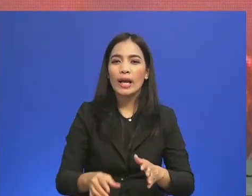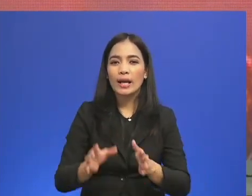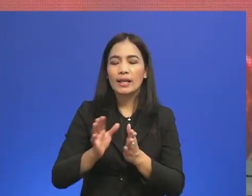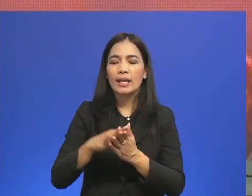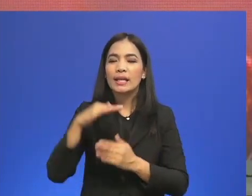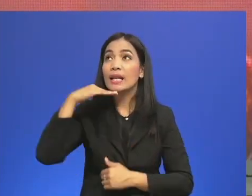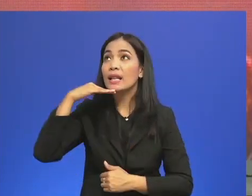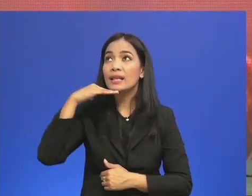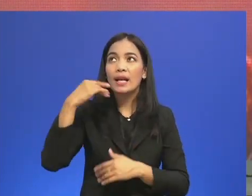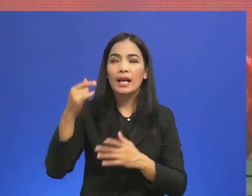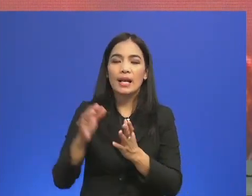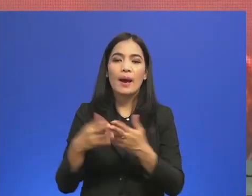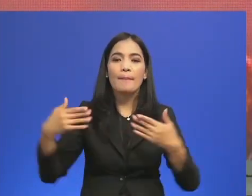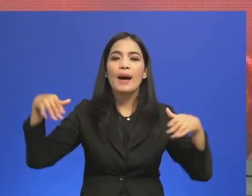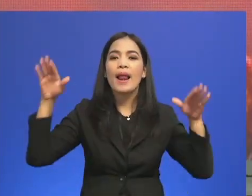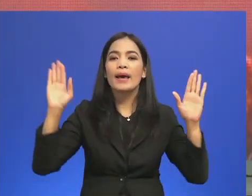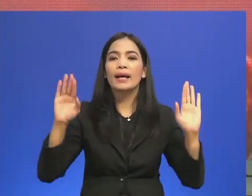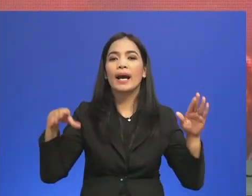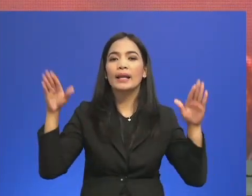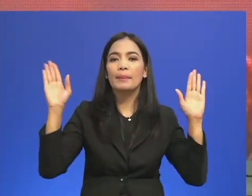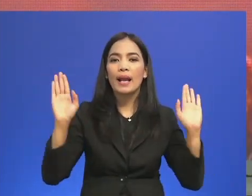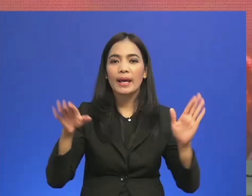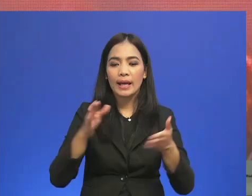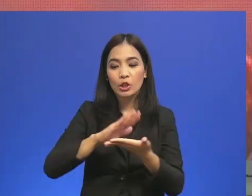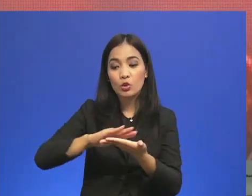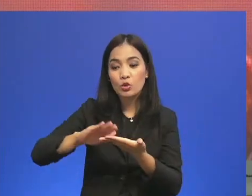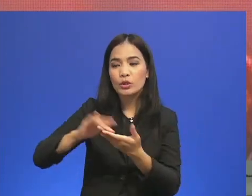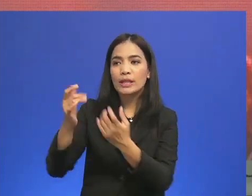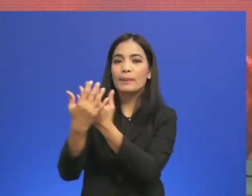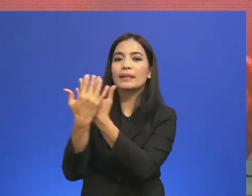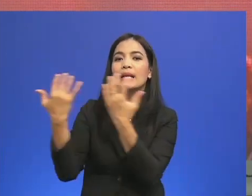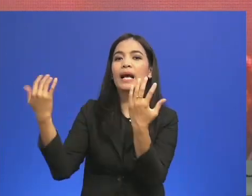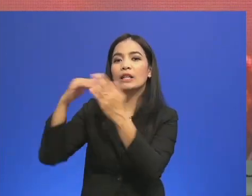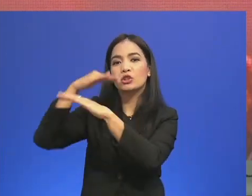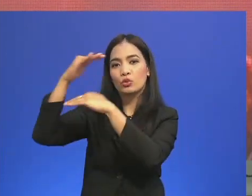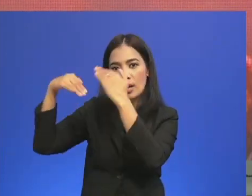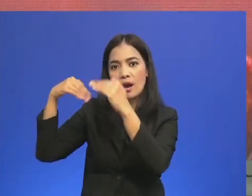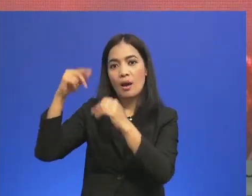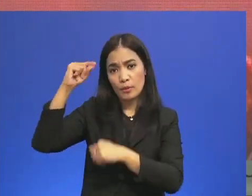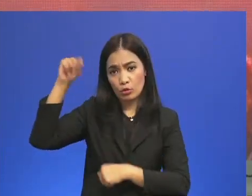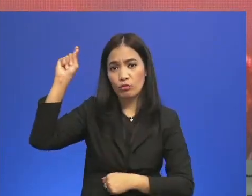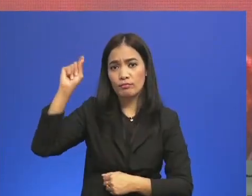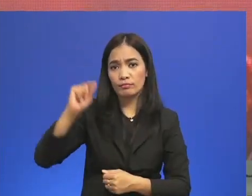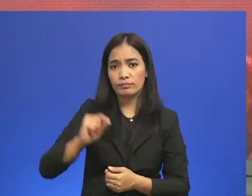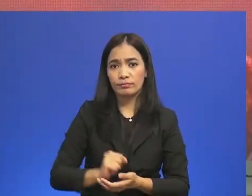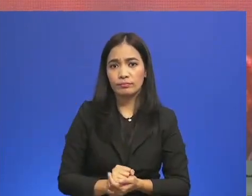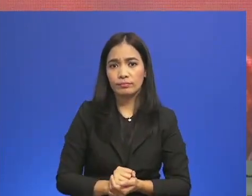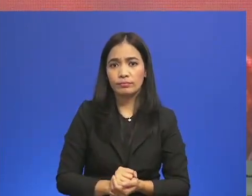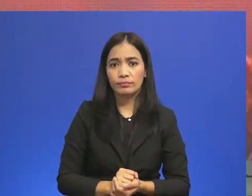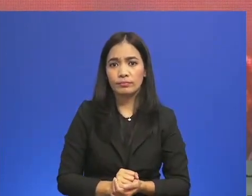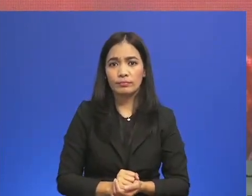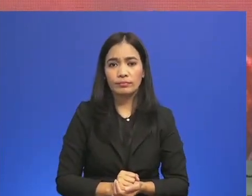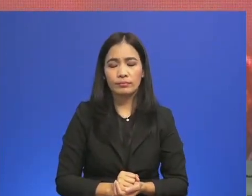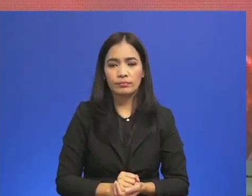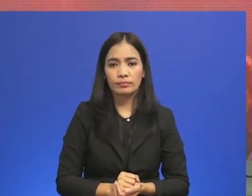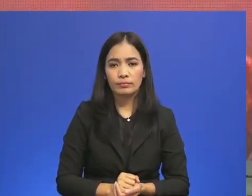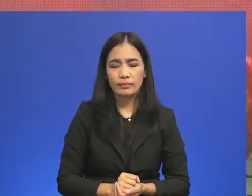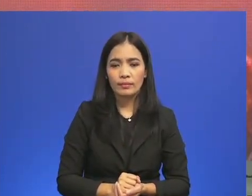dinantikan malaikat-malaikat kudus di surga dan penghuni surga. Ya?